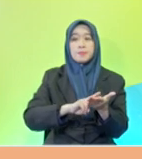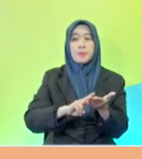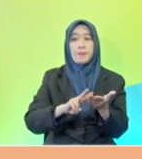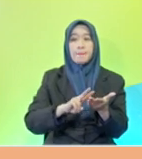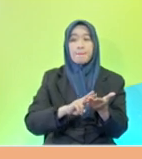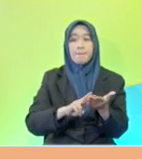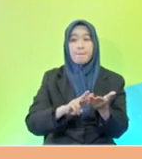Bismillahirrahmanirrahim. Innama